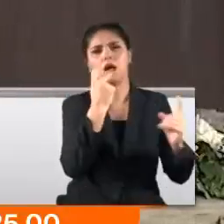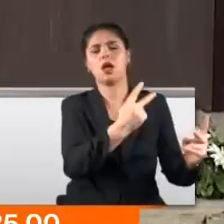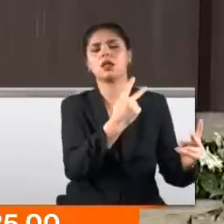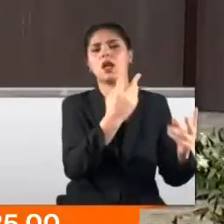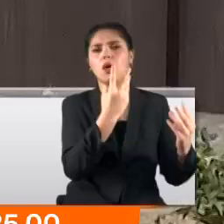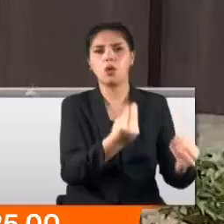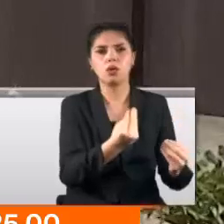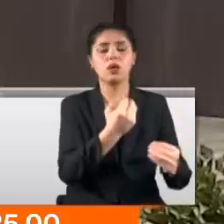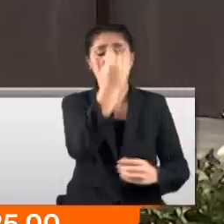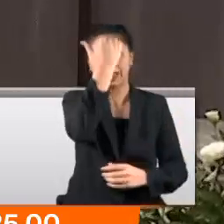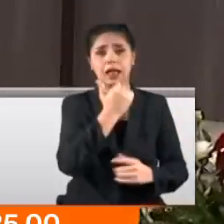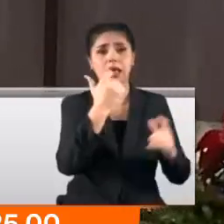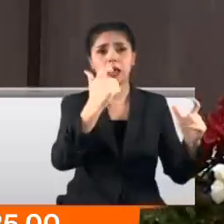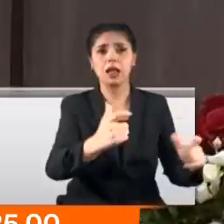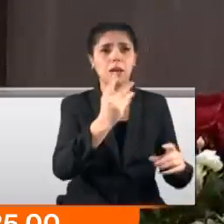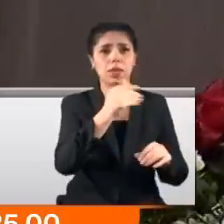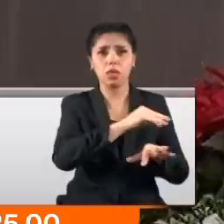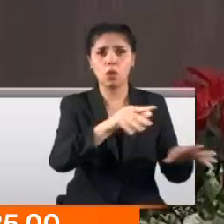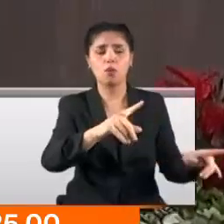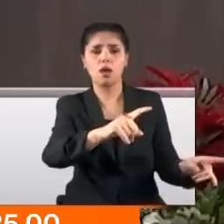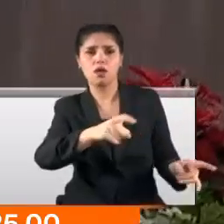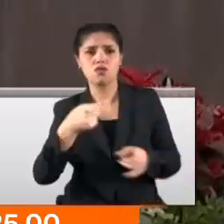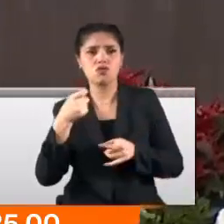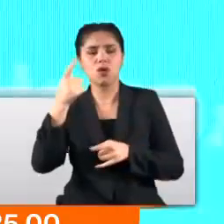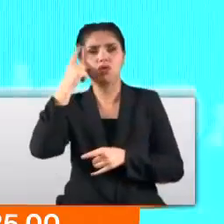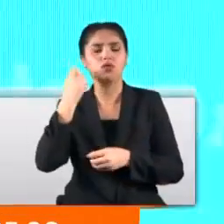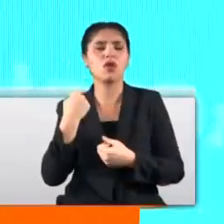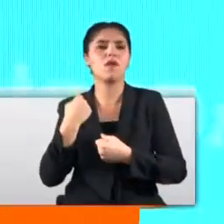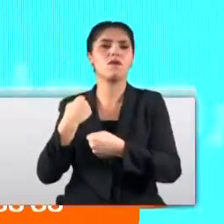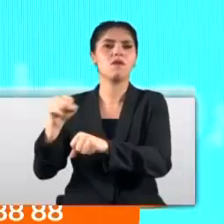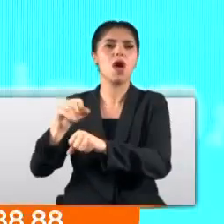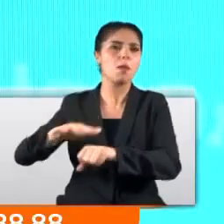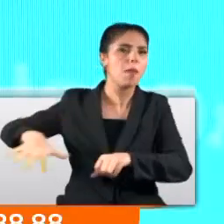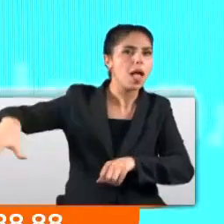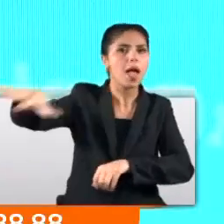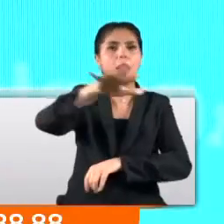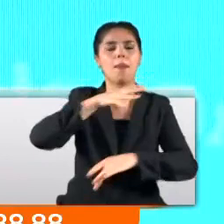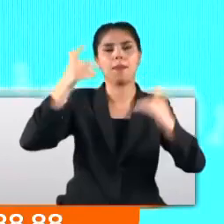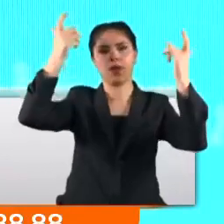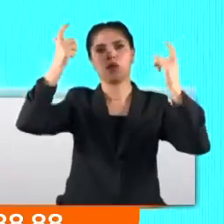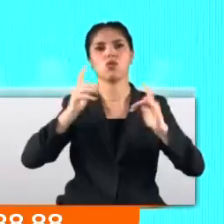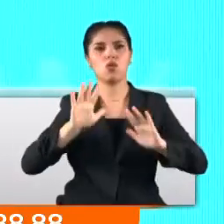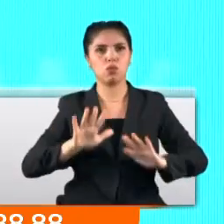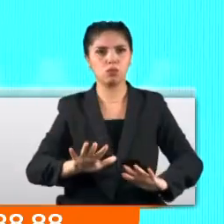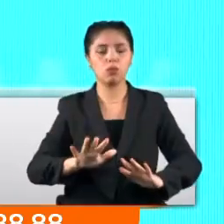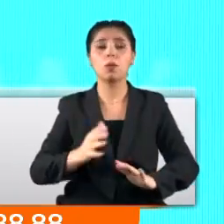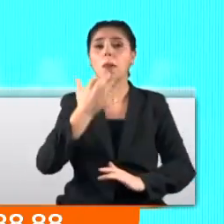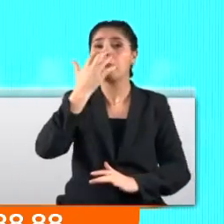karış toprağını dahi İşgalci İsrail'e bırakmamak hepimizin boynunun borcudur